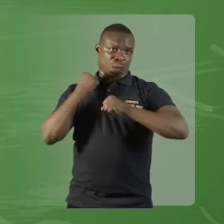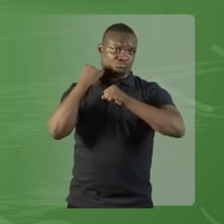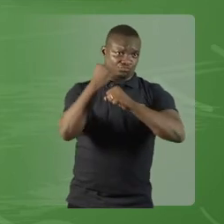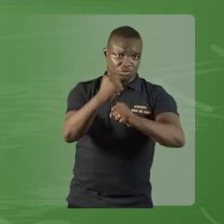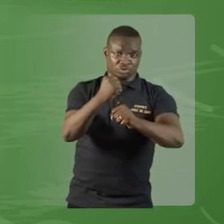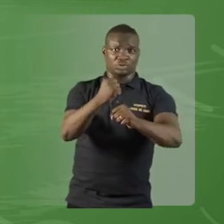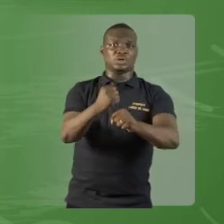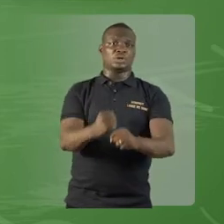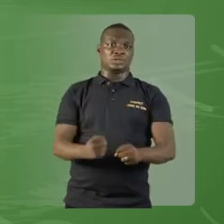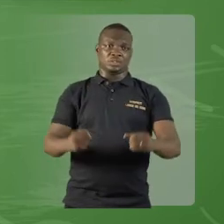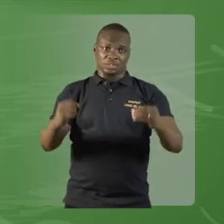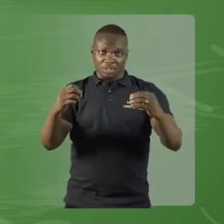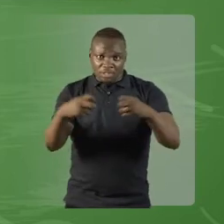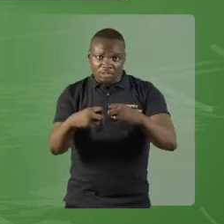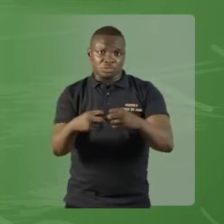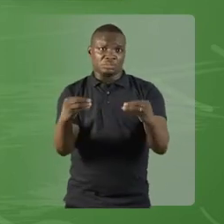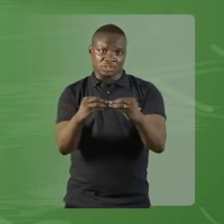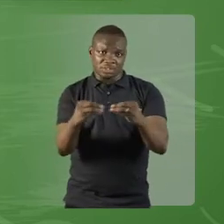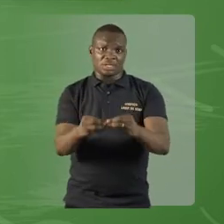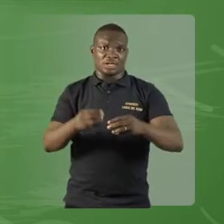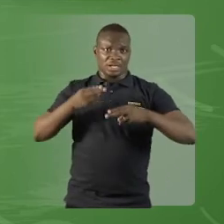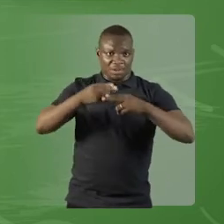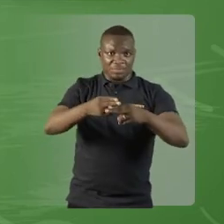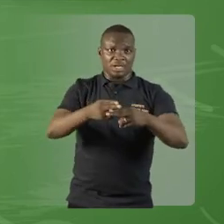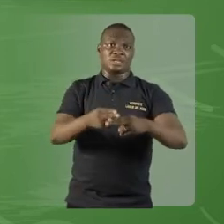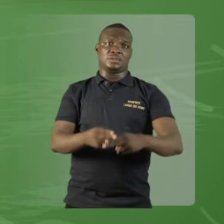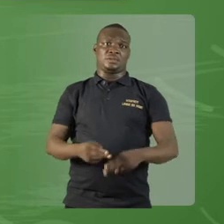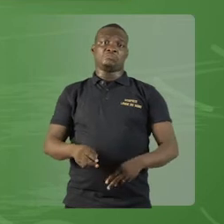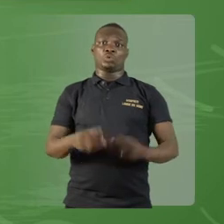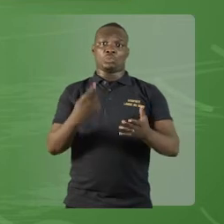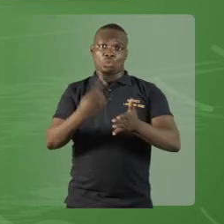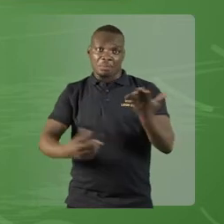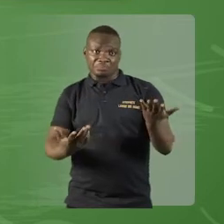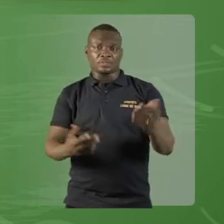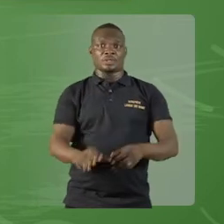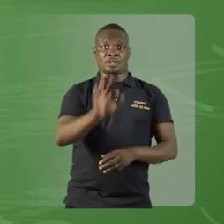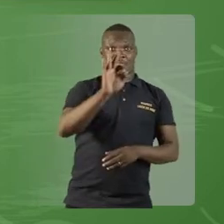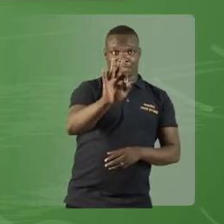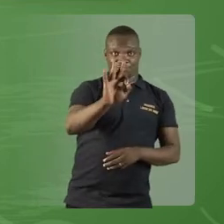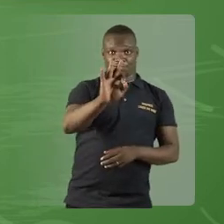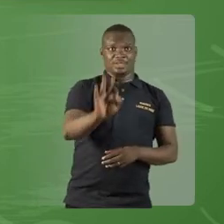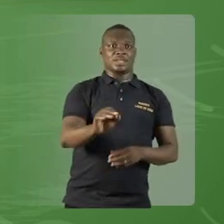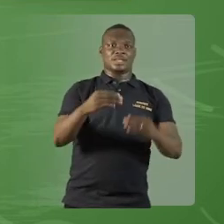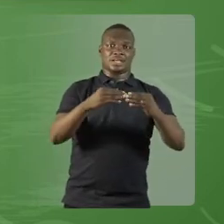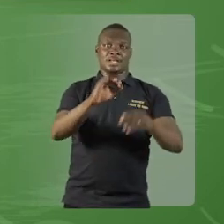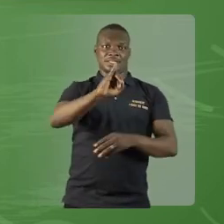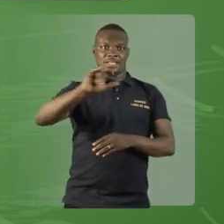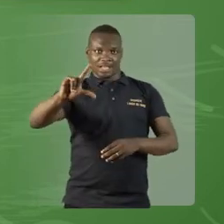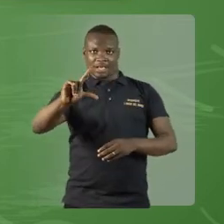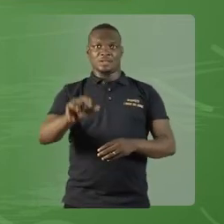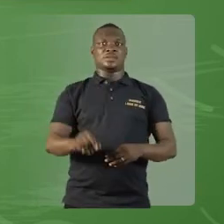F, appelée force de Laplace, telle que F égale à IL vectoriel